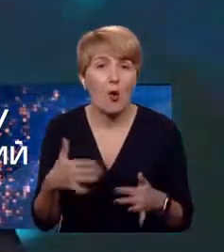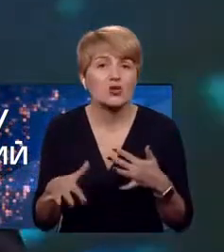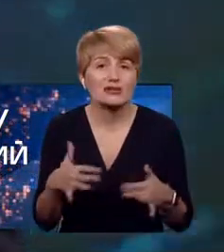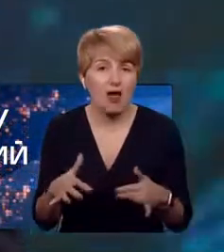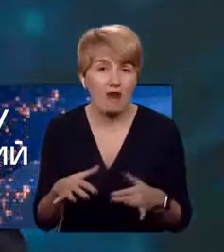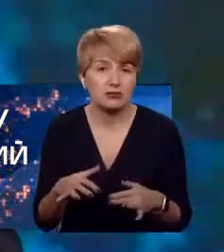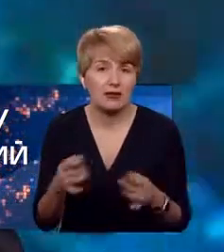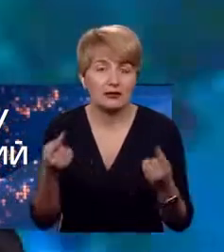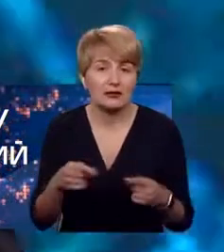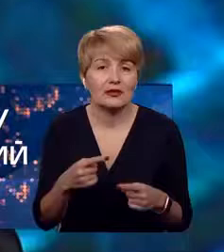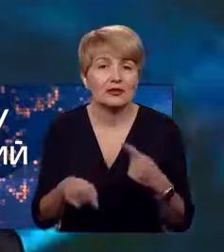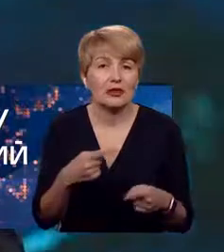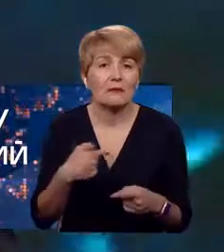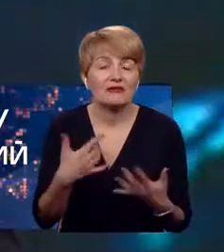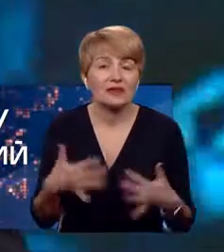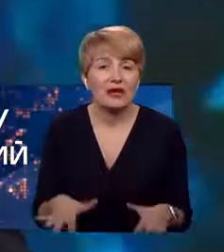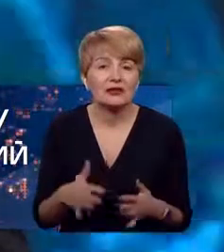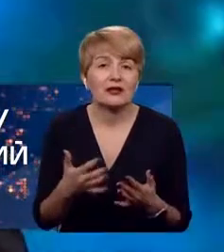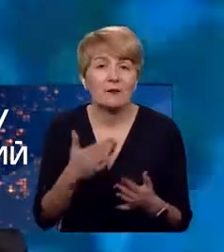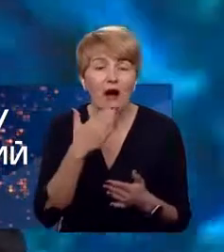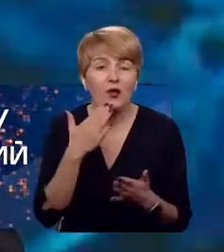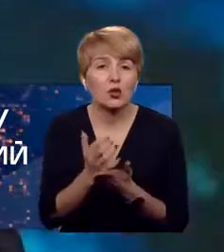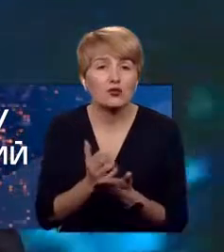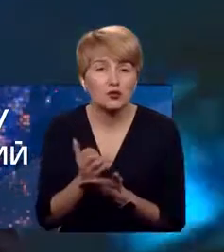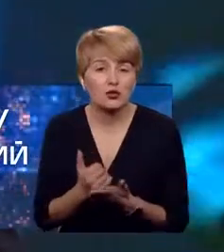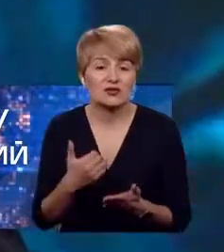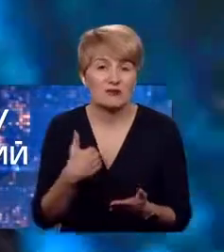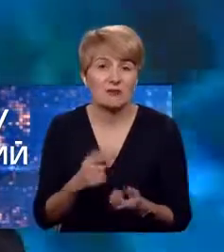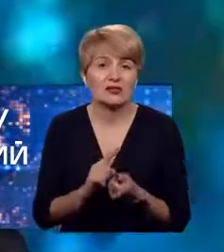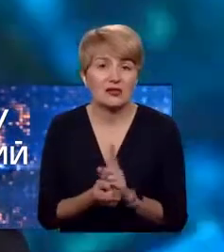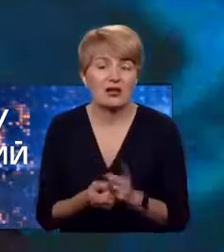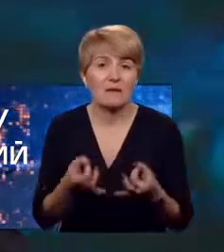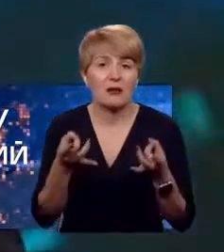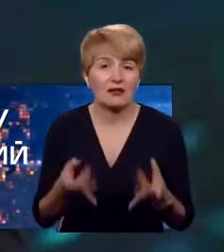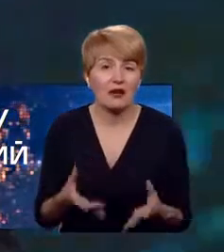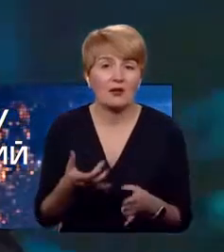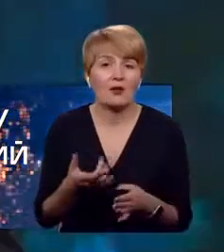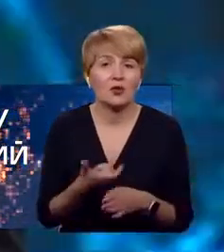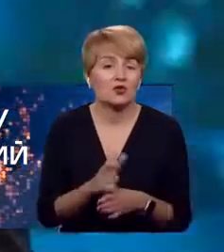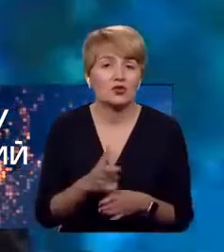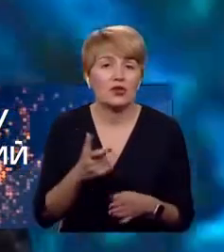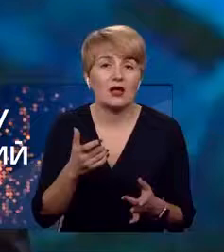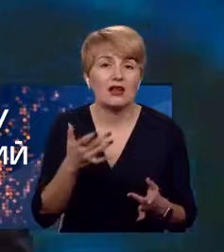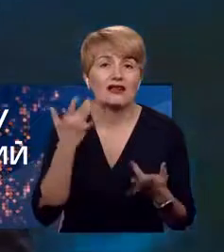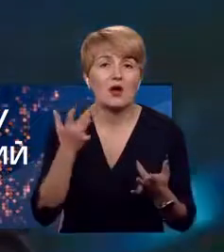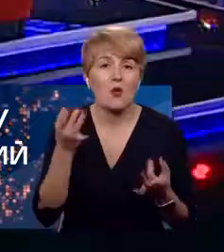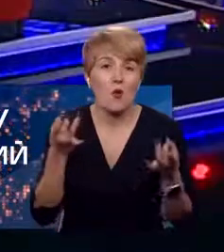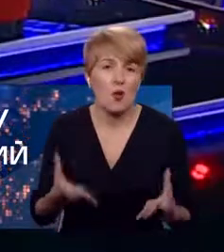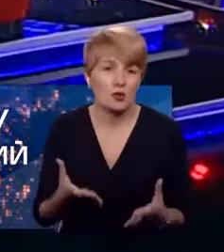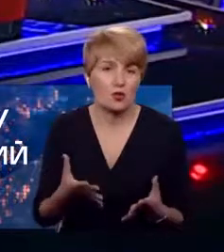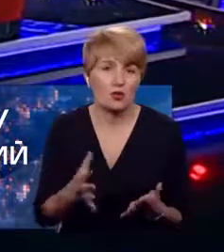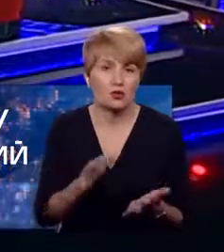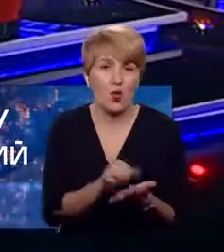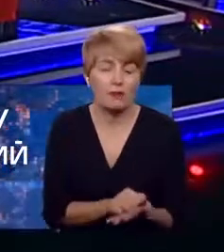угоду, ми втратили стільки ресурсів, що ми банально стали дуже очевидною і дуже легкою здобиччю. Ця